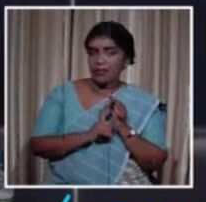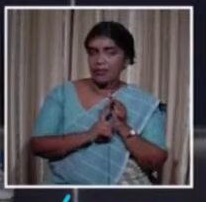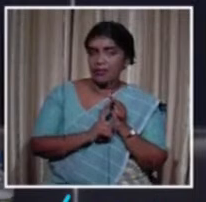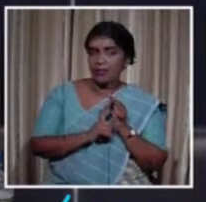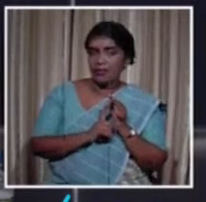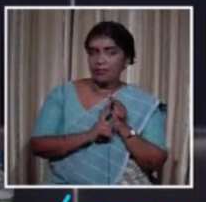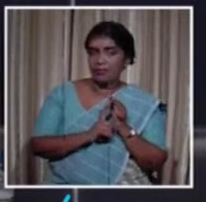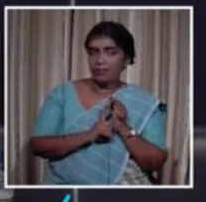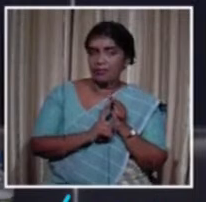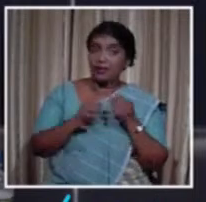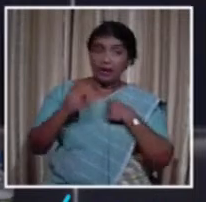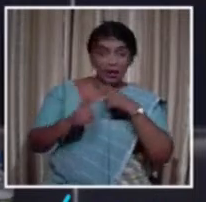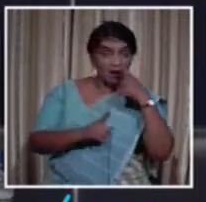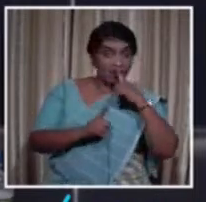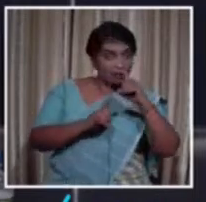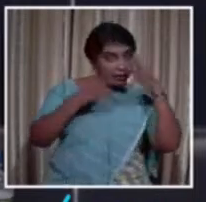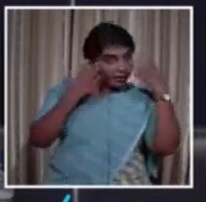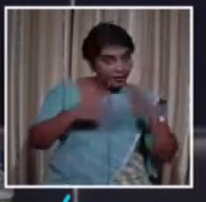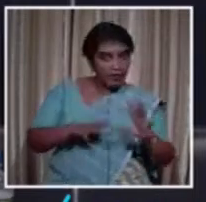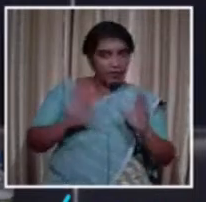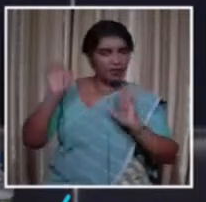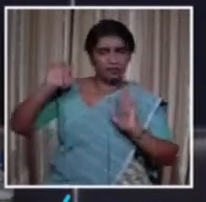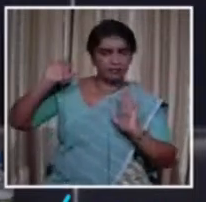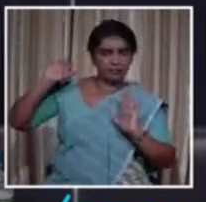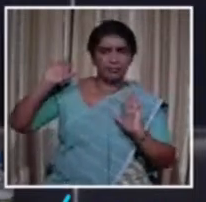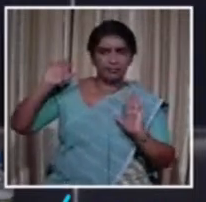නෑ මං කතා කරන් පස්සේ නෝ නෝ